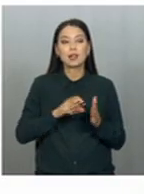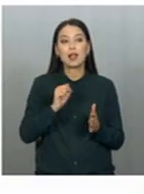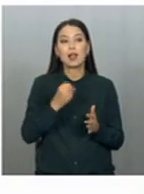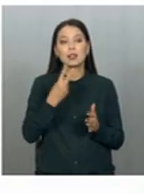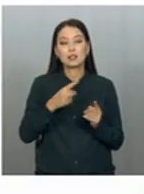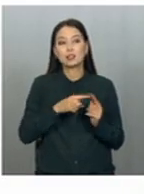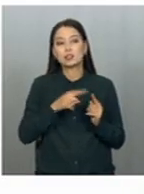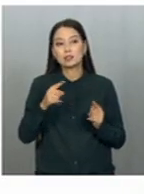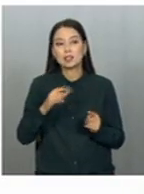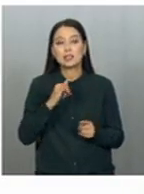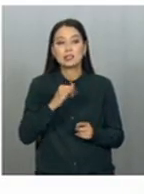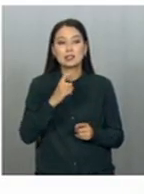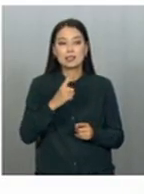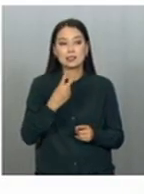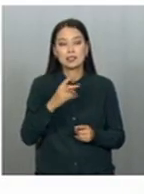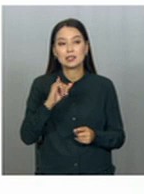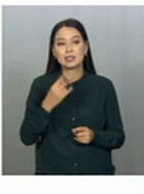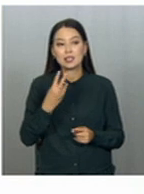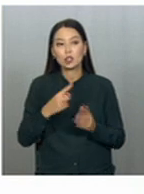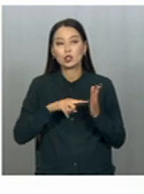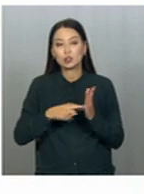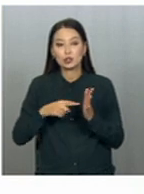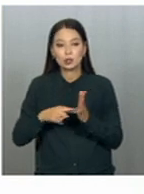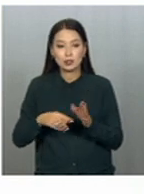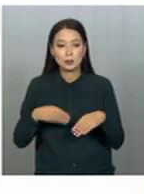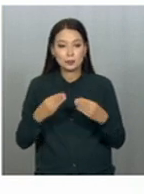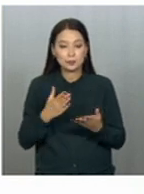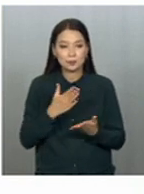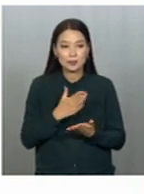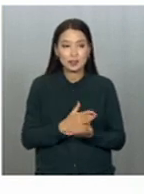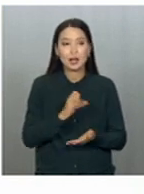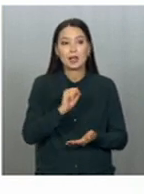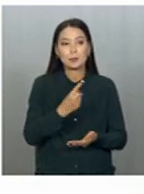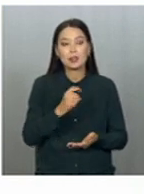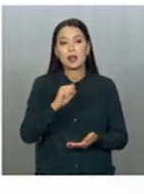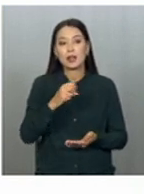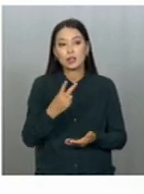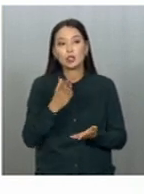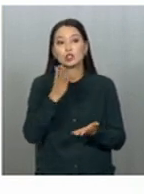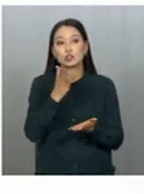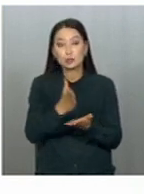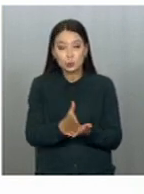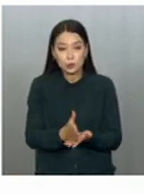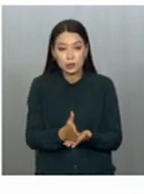координаттары x2, y2 болатын нүктелері берілсін. Мұндағы A1, A2 түзуі координаттар